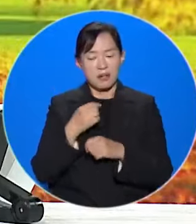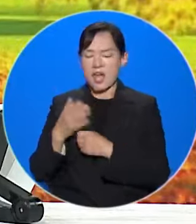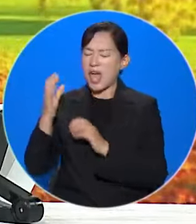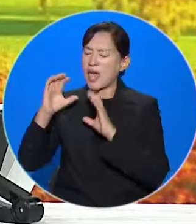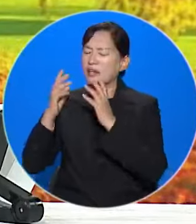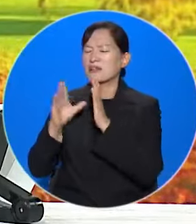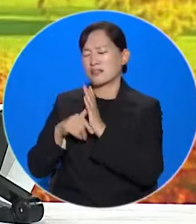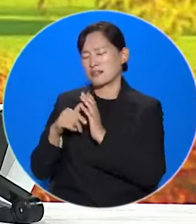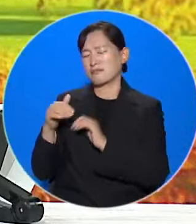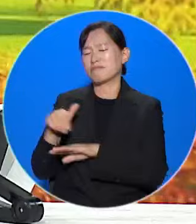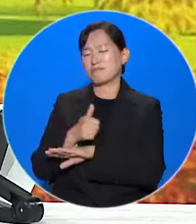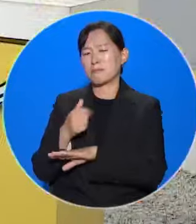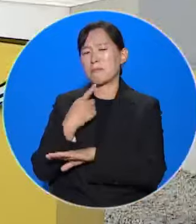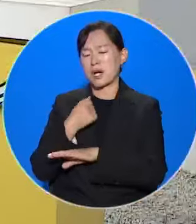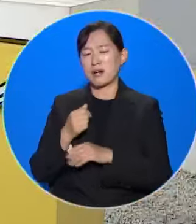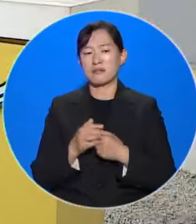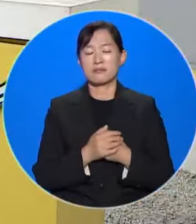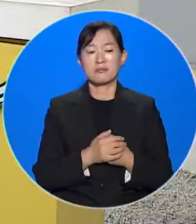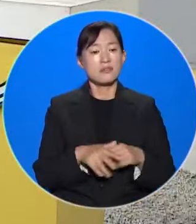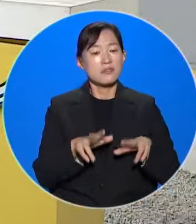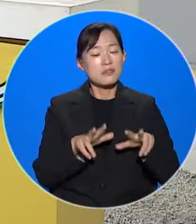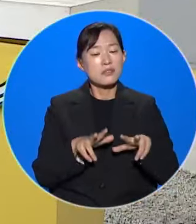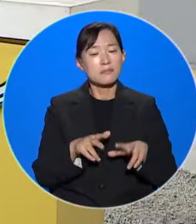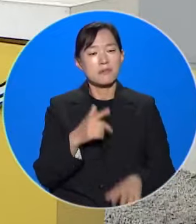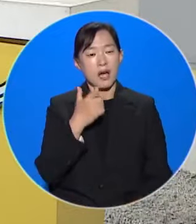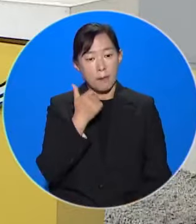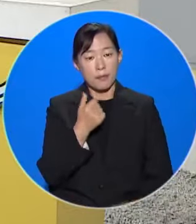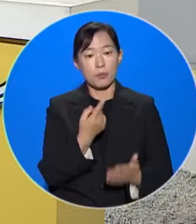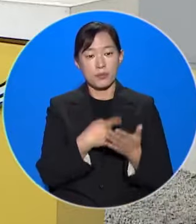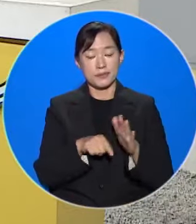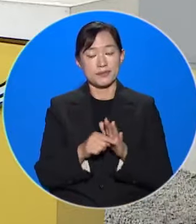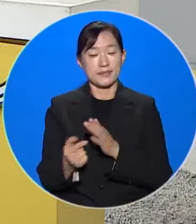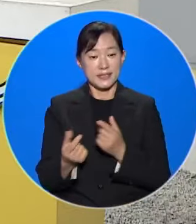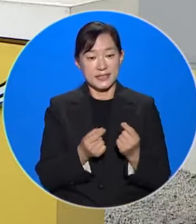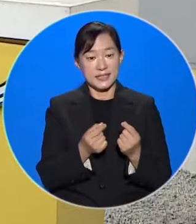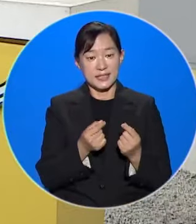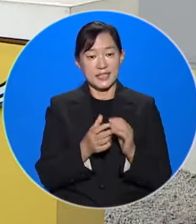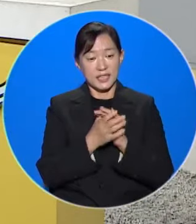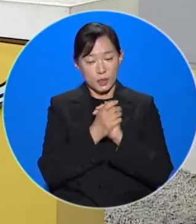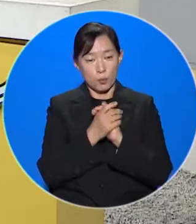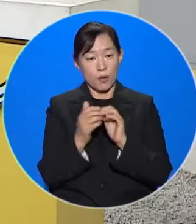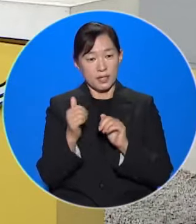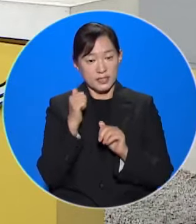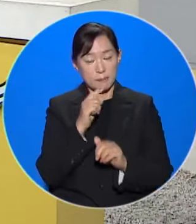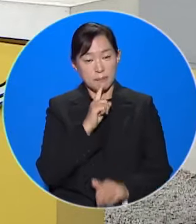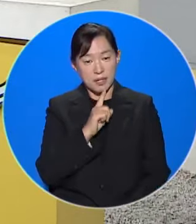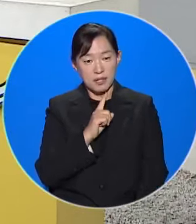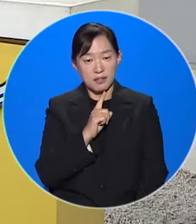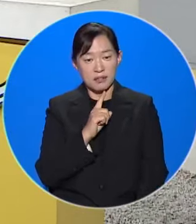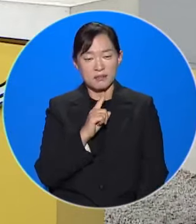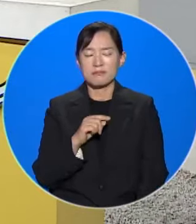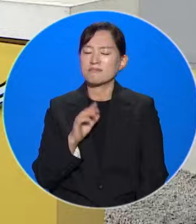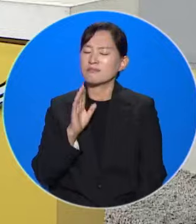네네. 그러면 특별히 지금은 우리 아버지를 위해서 같이 기도하자, 교회 나가자, 가서 기도하자 이렇게 해야 되겠네, 그렇죠?